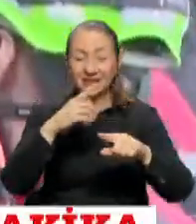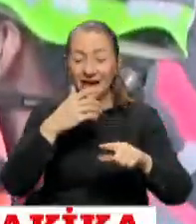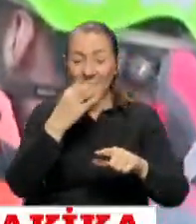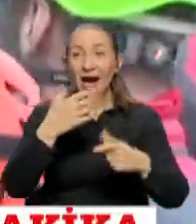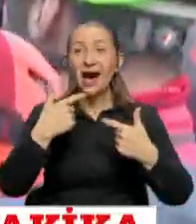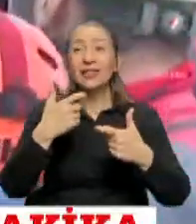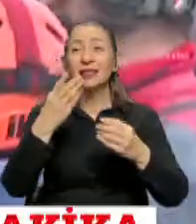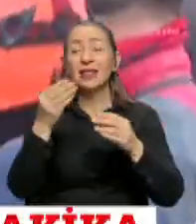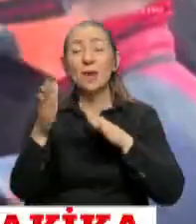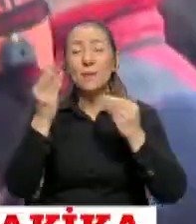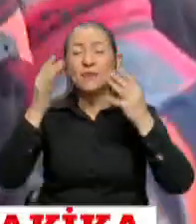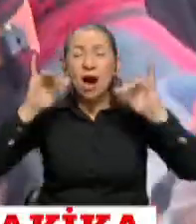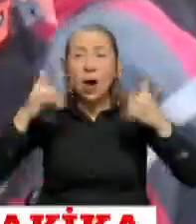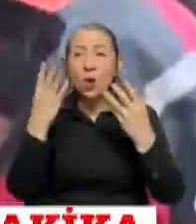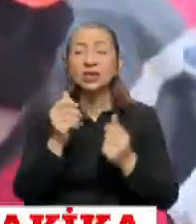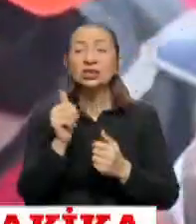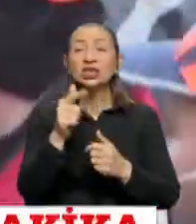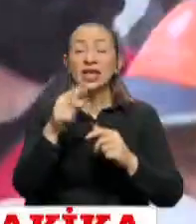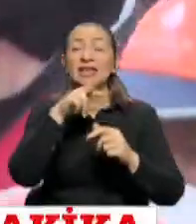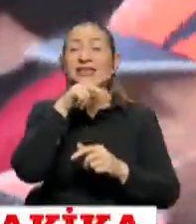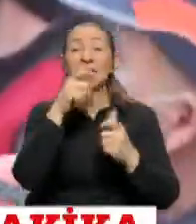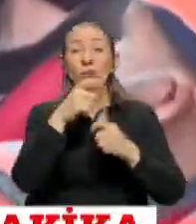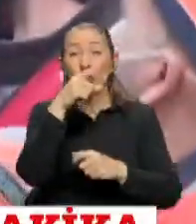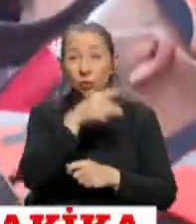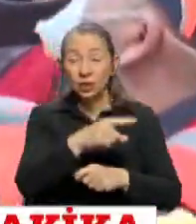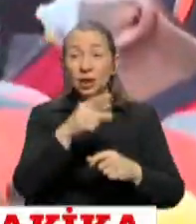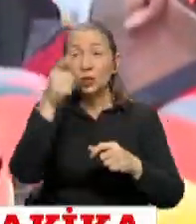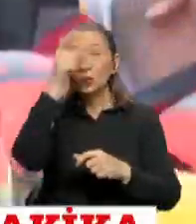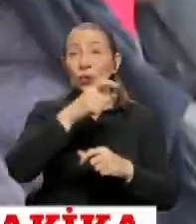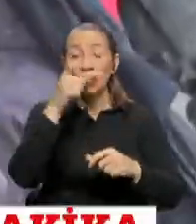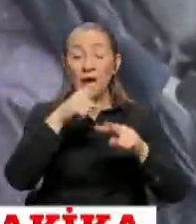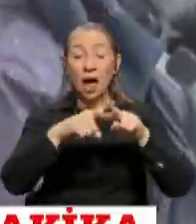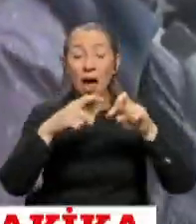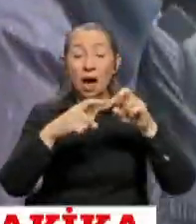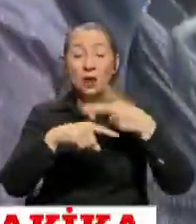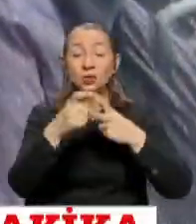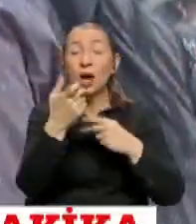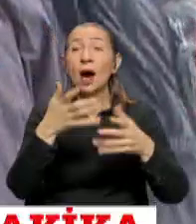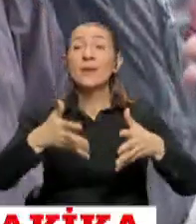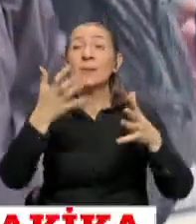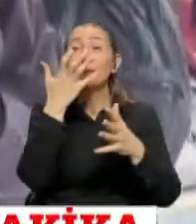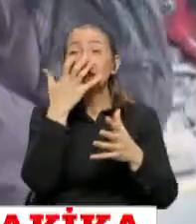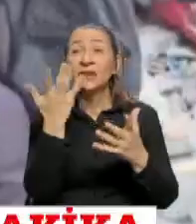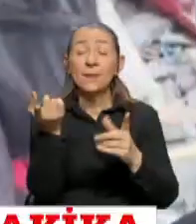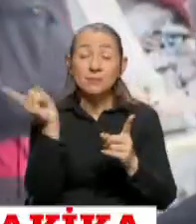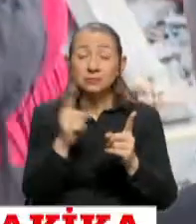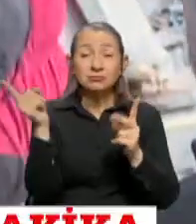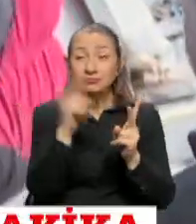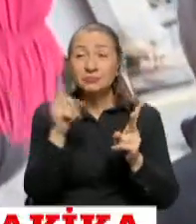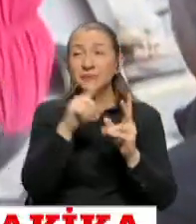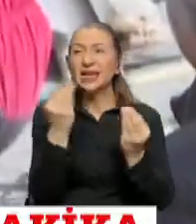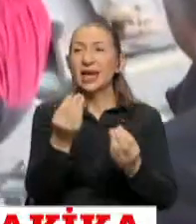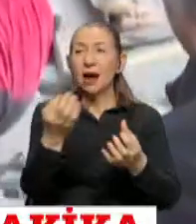Hatay'da depremin en büyük hasarı verdiği ilçelerden İskenderun'da. Türkiye Arzu Apartmanı'ndaki bekleyişe ve peş peşe gelen